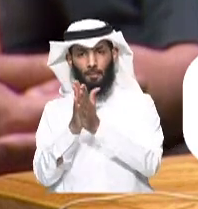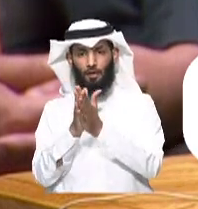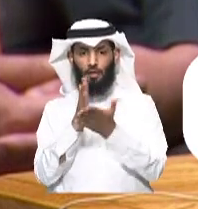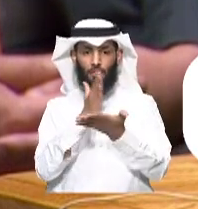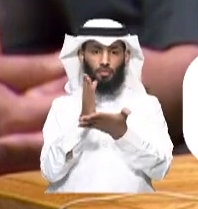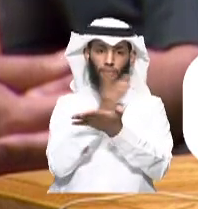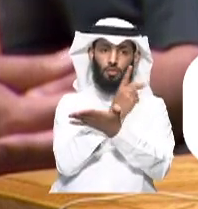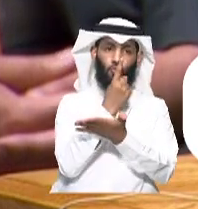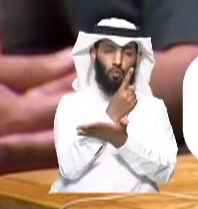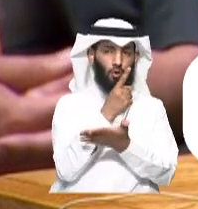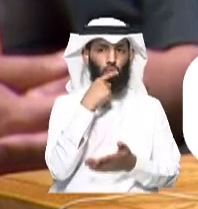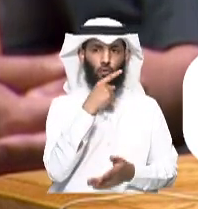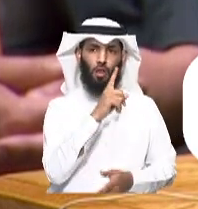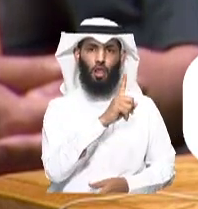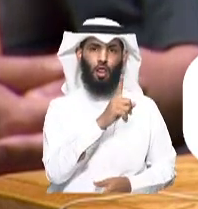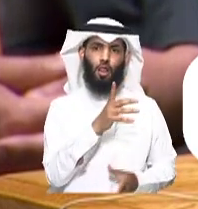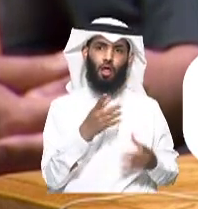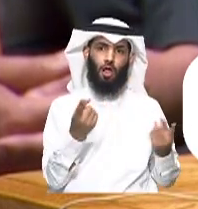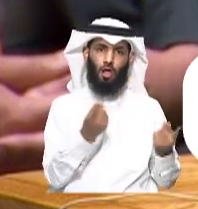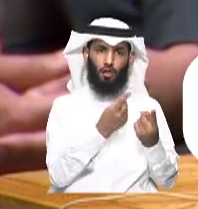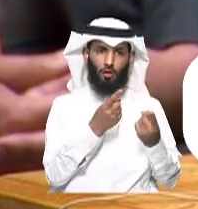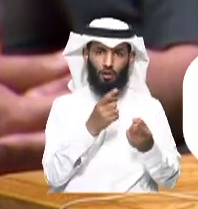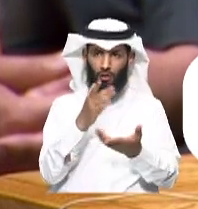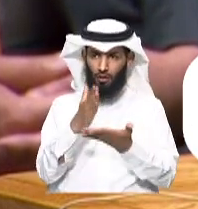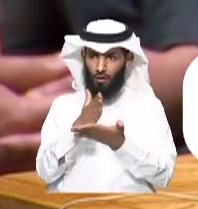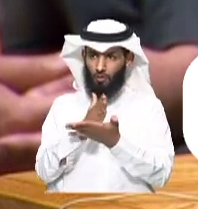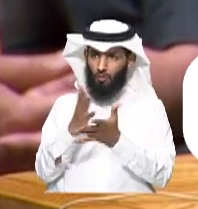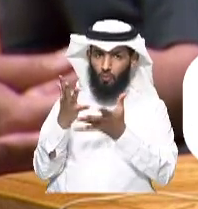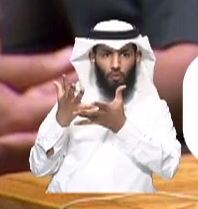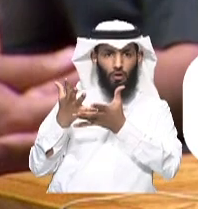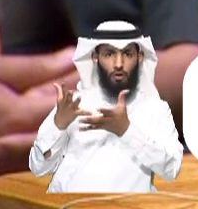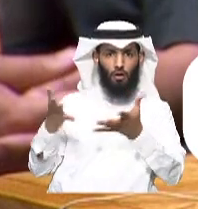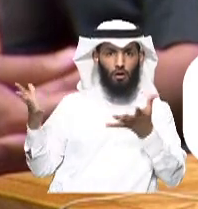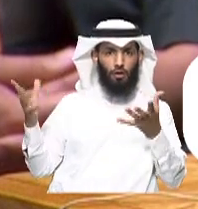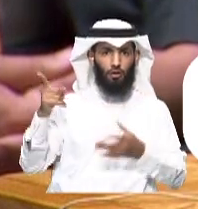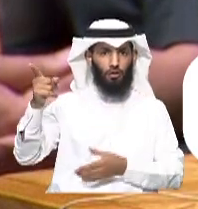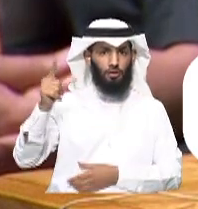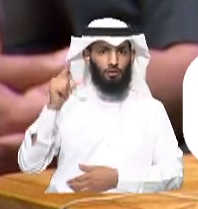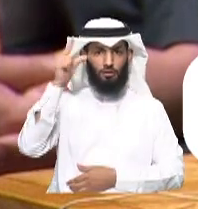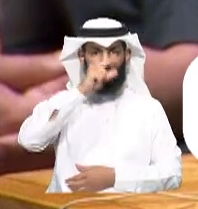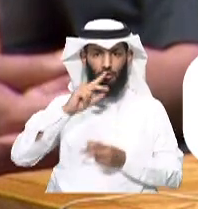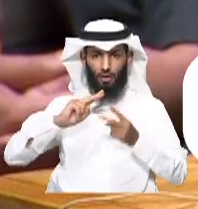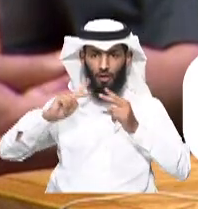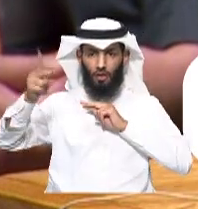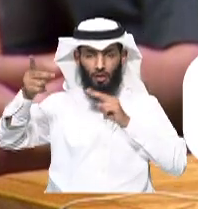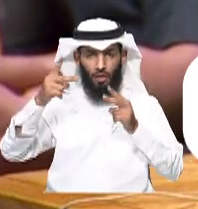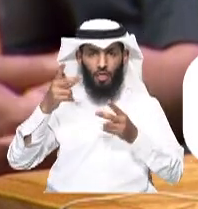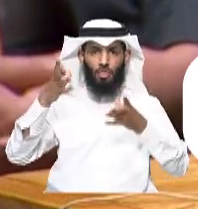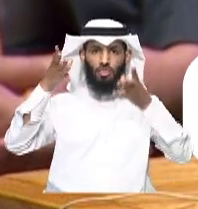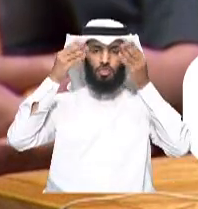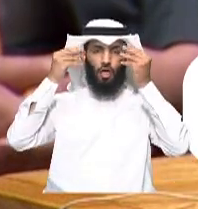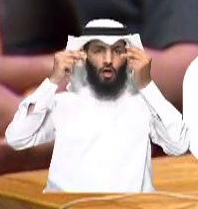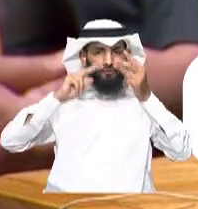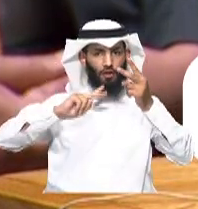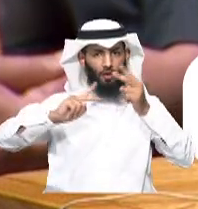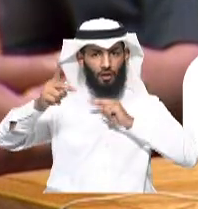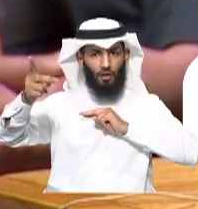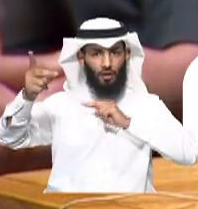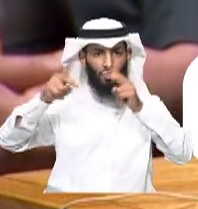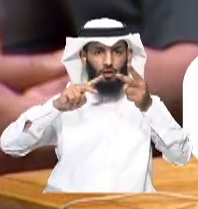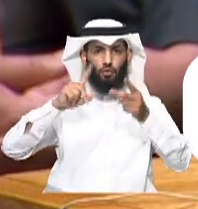انتماءاتها العقائديه والدينيه ومن شتى المناطق الجغرافيه ومن مختلف